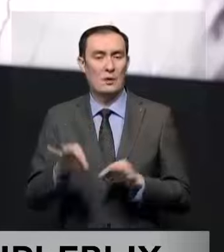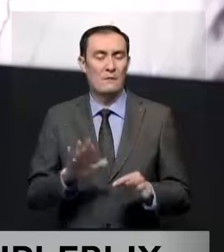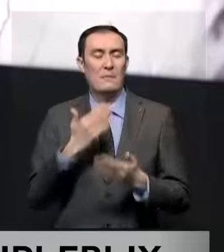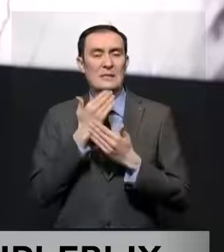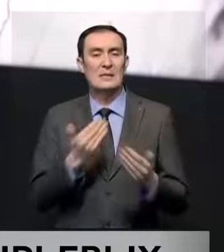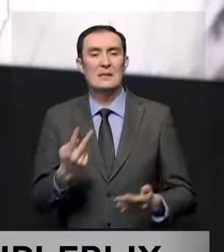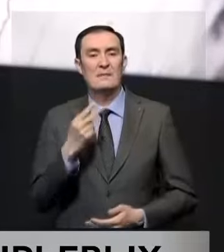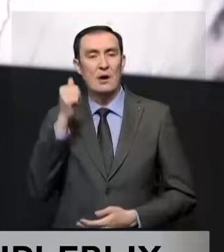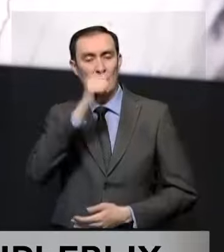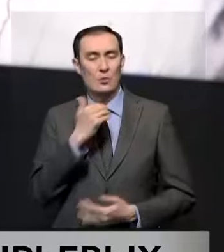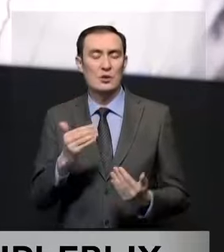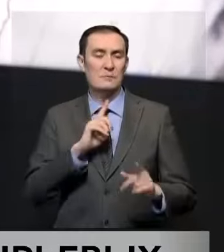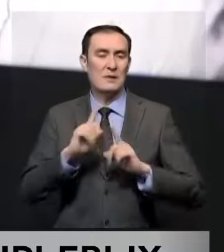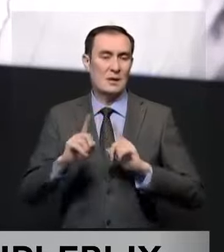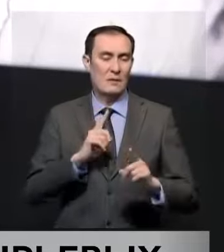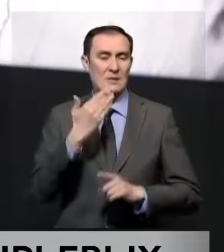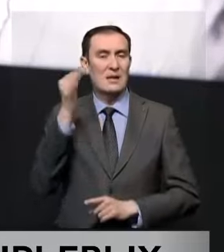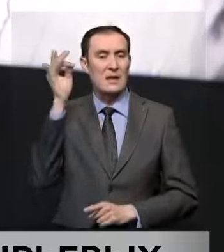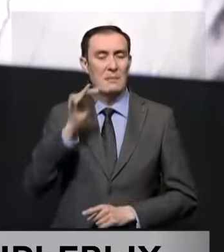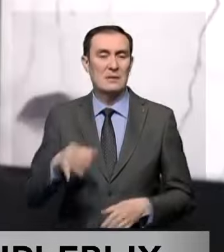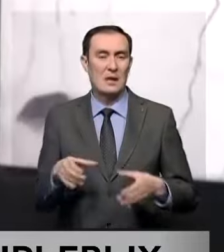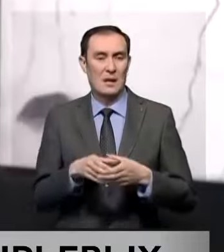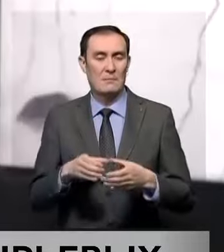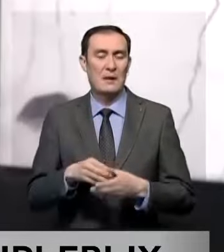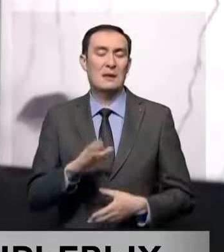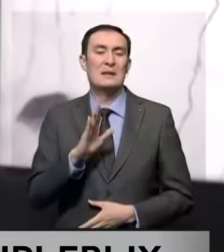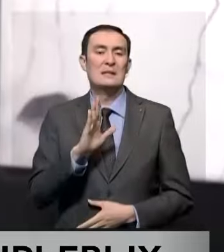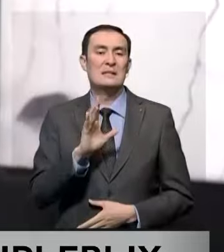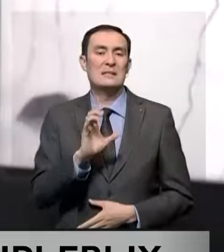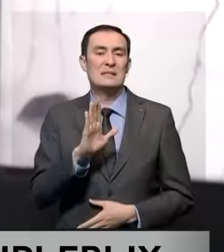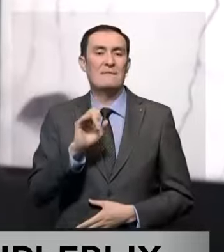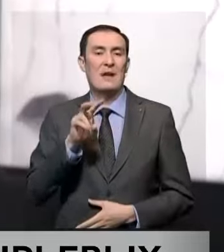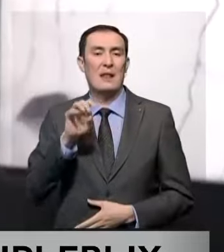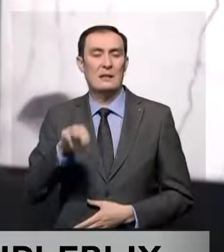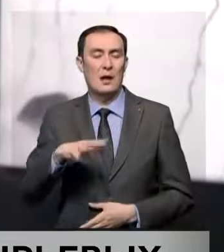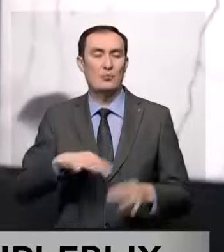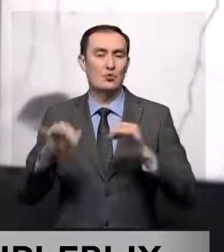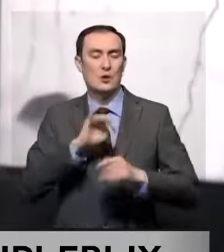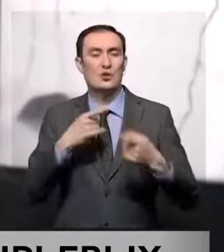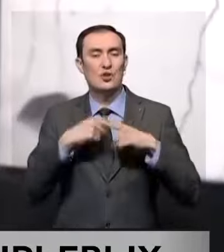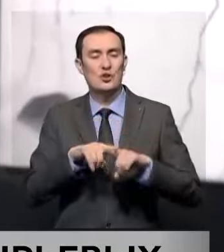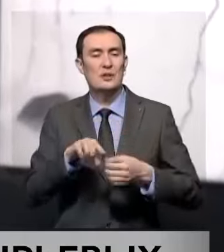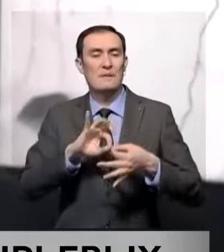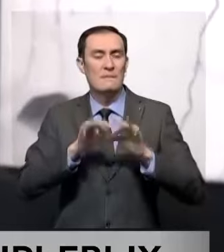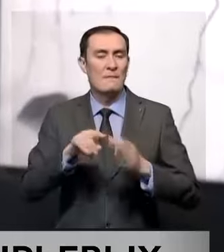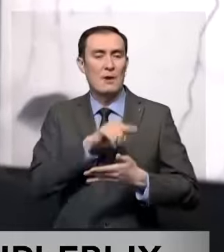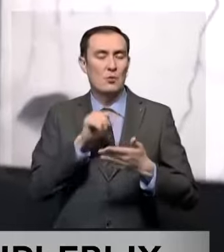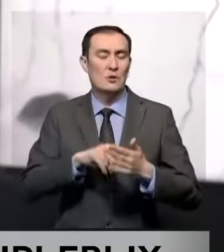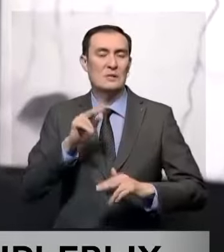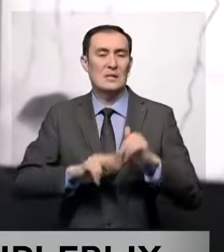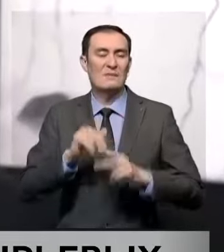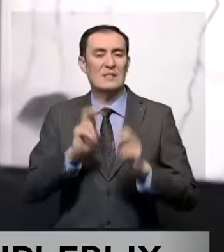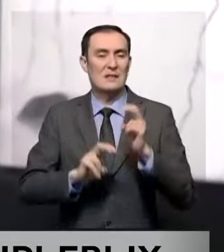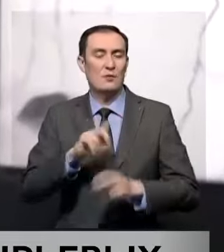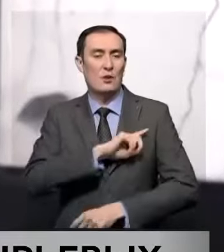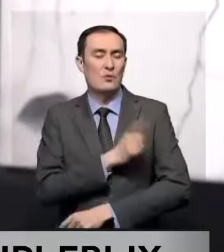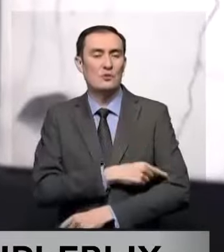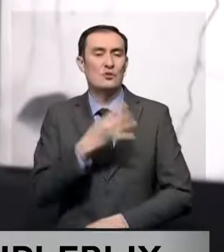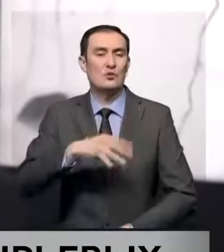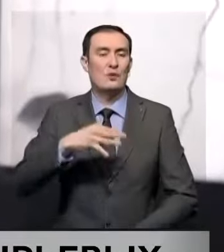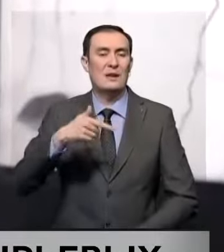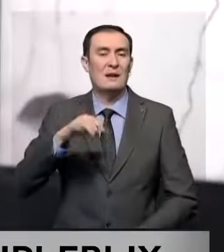последние 2 года мы ведем переговоры с немецкой компанией Svevent. Сейчас обсуждаются технические детали строительства завода мощностью в 40